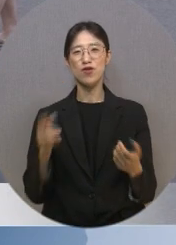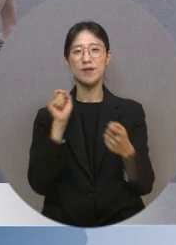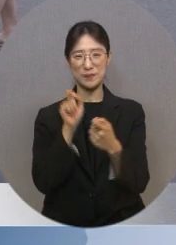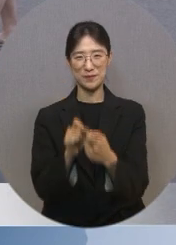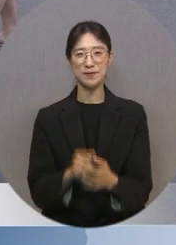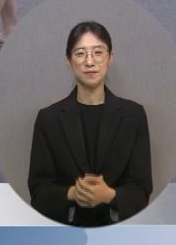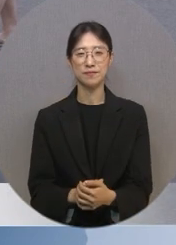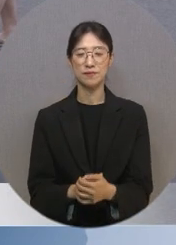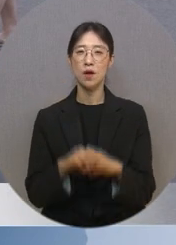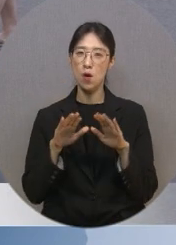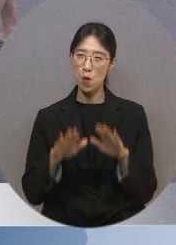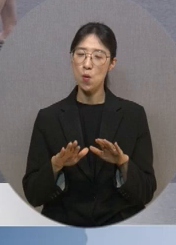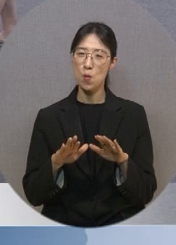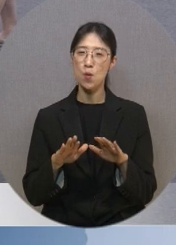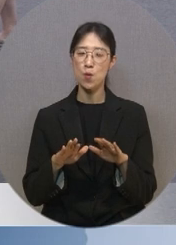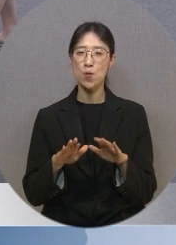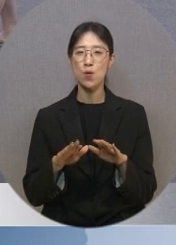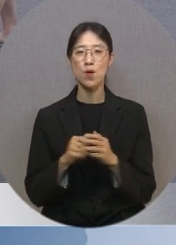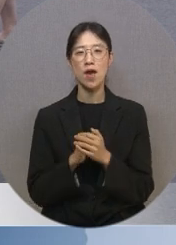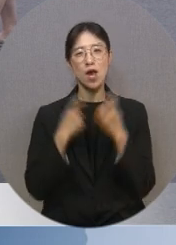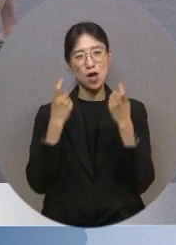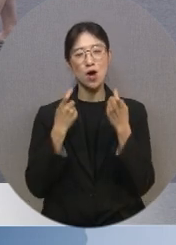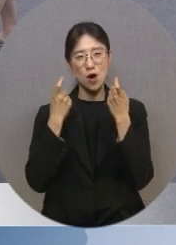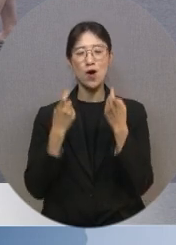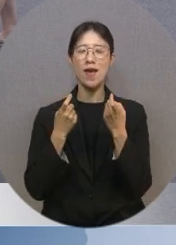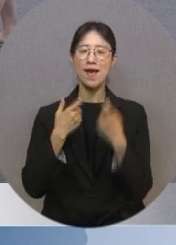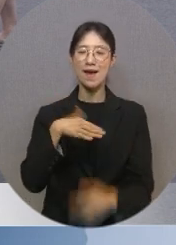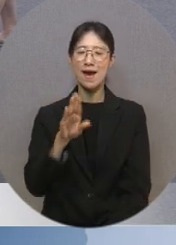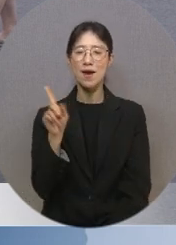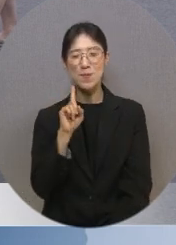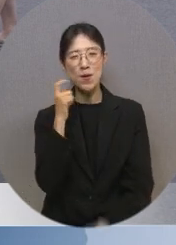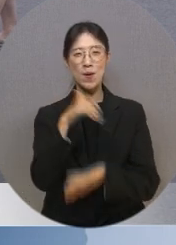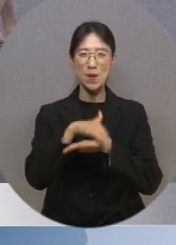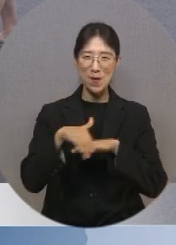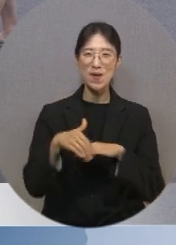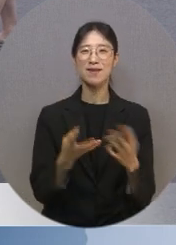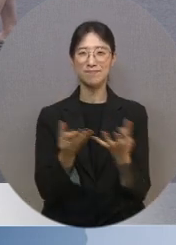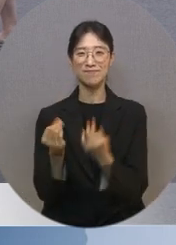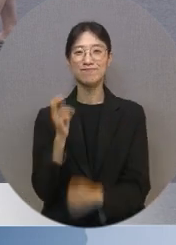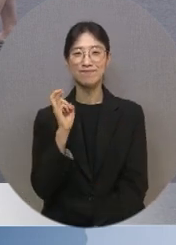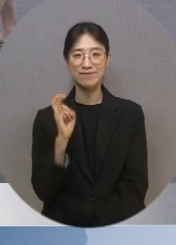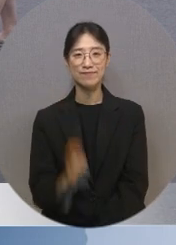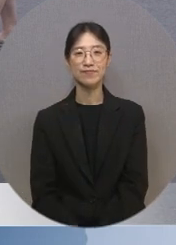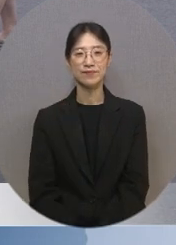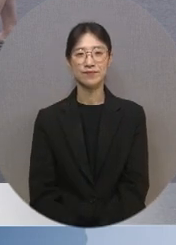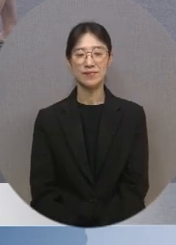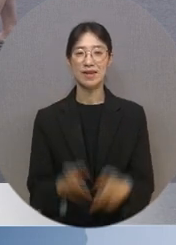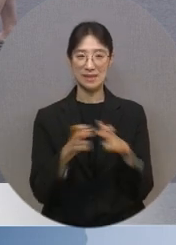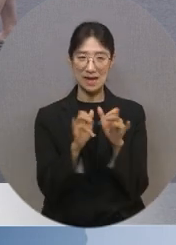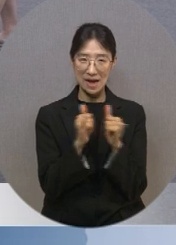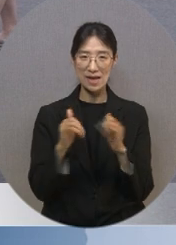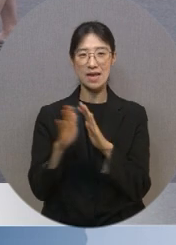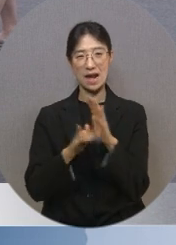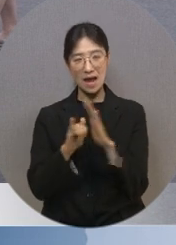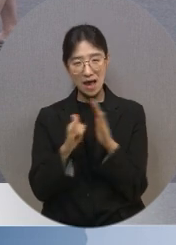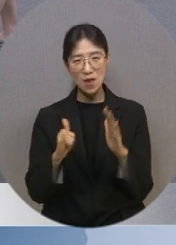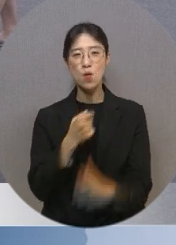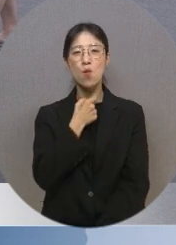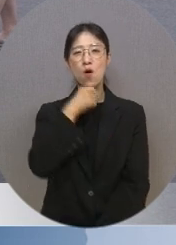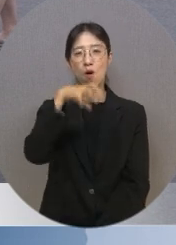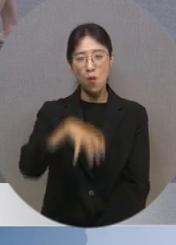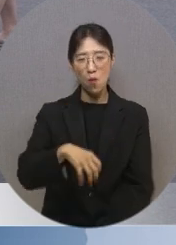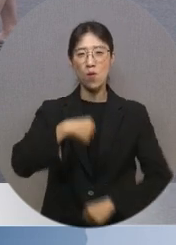있습니다. 이맘때면 어디로 여행을 떠날까 계획하는 분들 많으실 텐데요. 장애인과 가족이 원하는